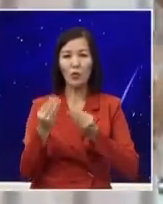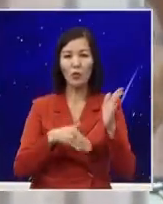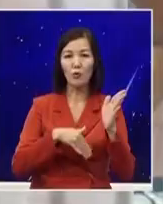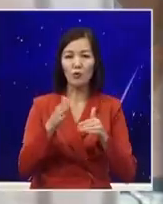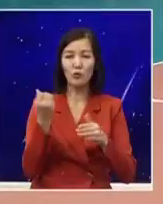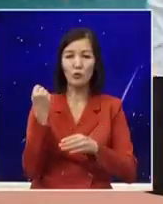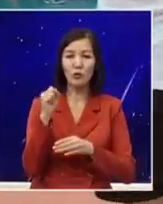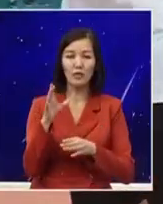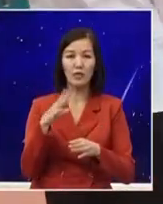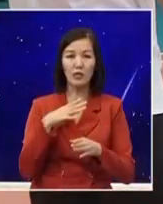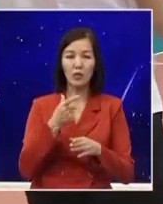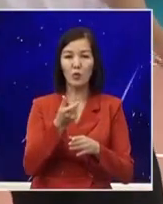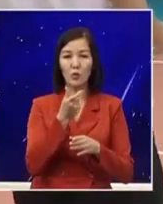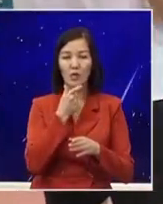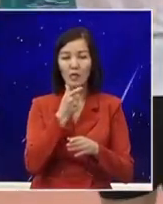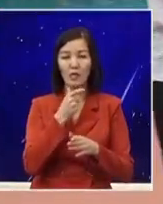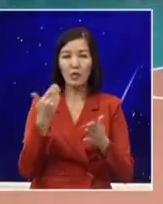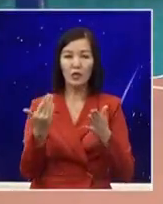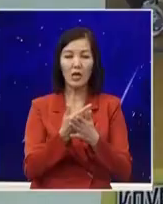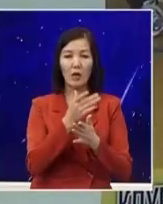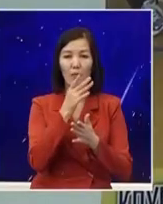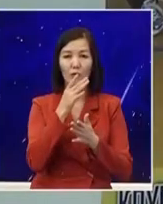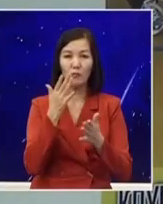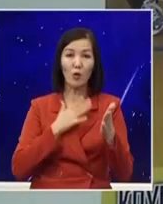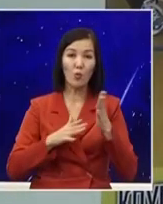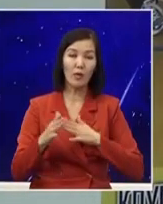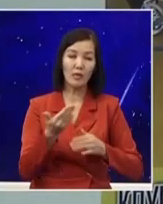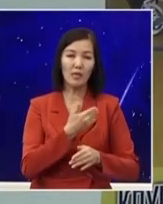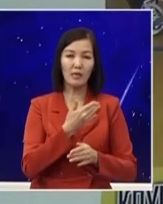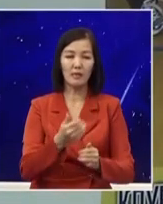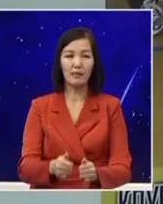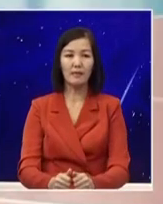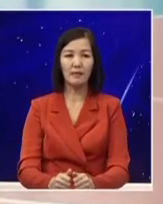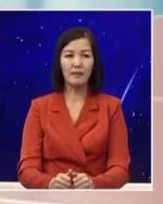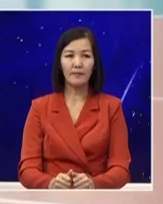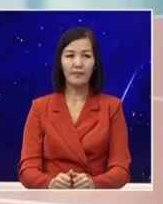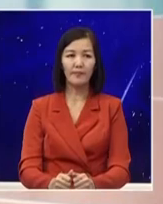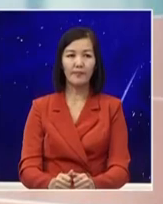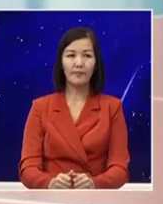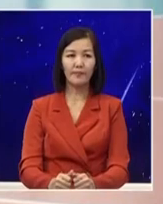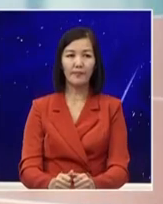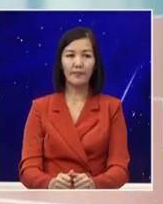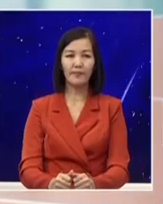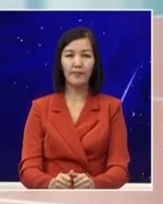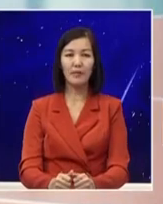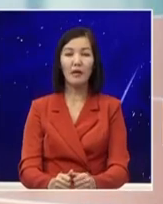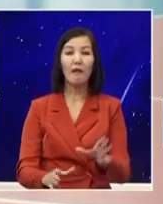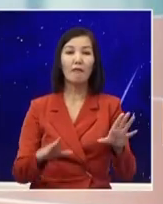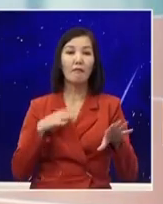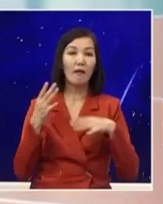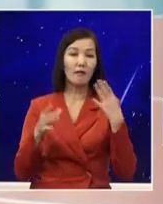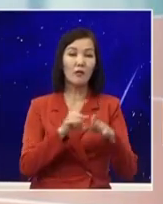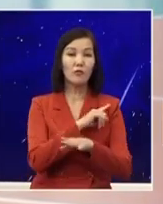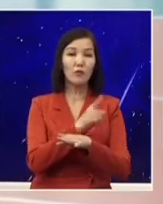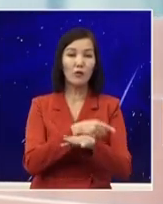жеңіске жету жанкүйерлерімізді жаңа маусымда да қуантқымыз келеді дейді волейболшылар. Нам дали каждому задание. Дайындық күшейтілген